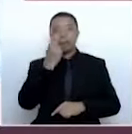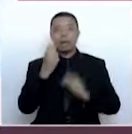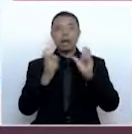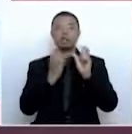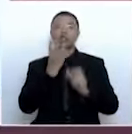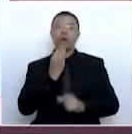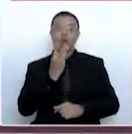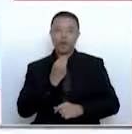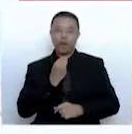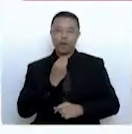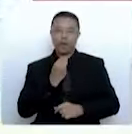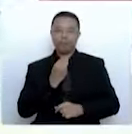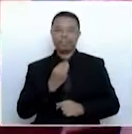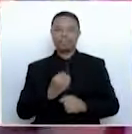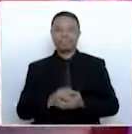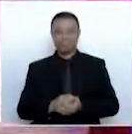Haji Suswono.